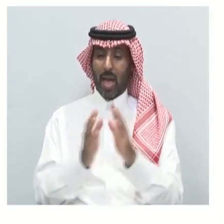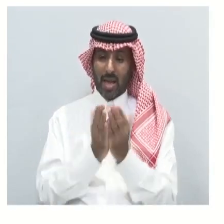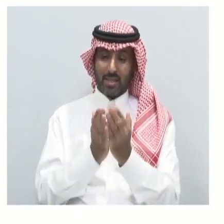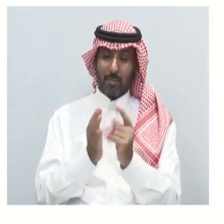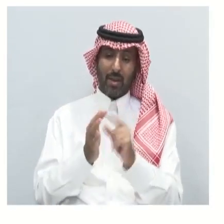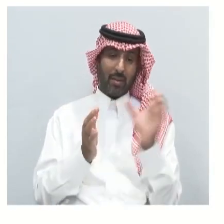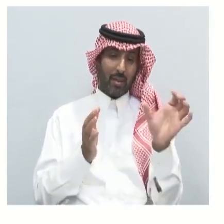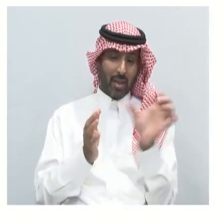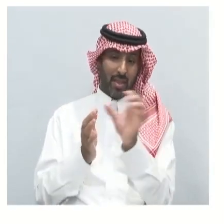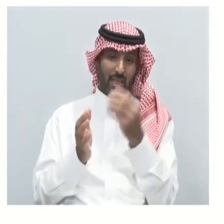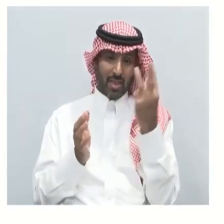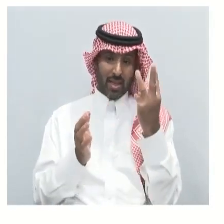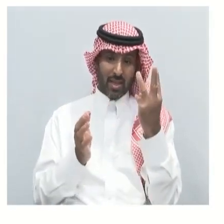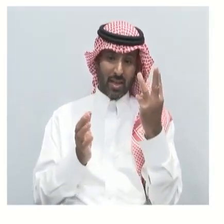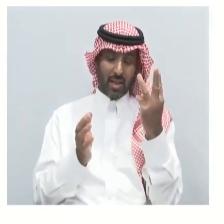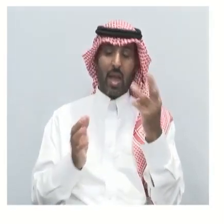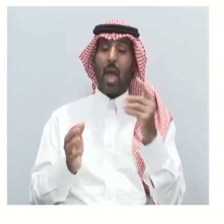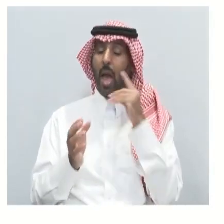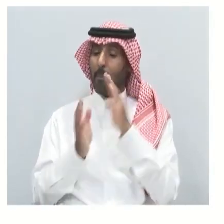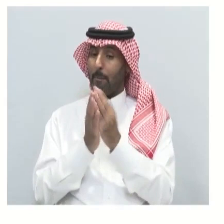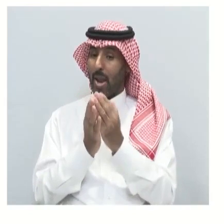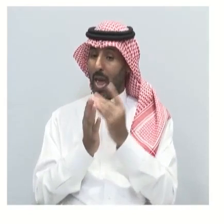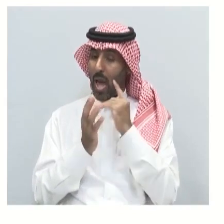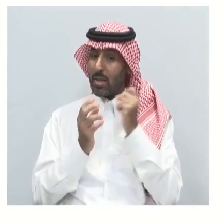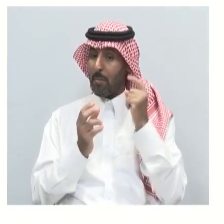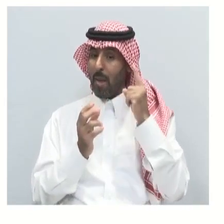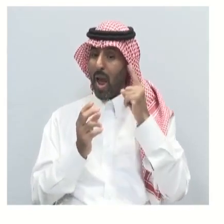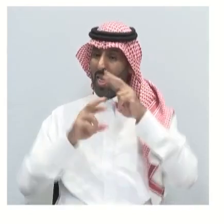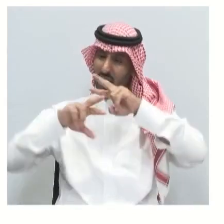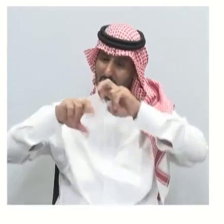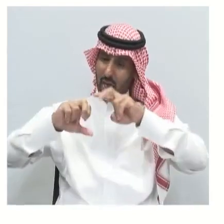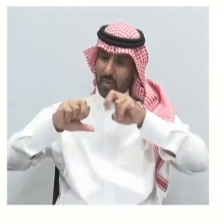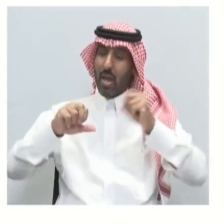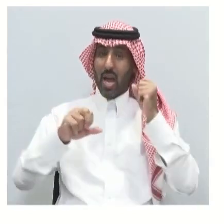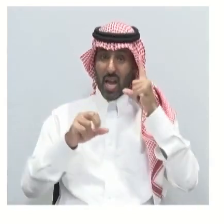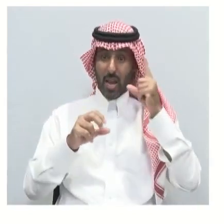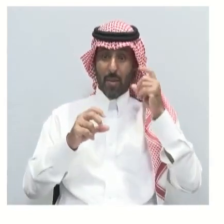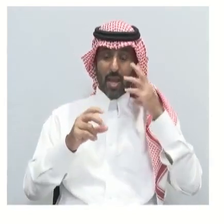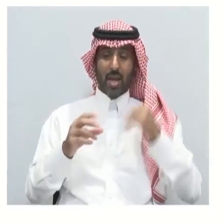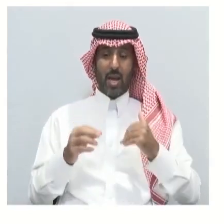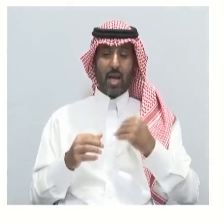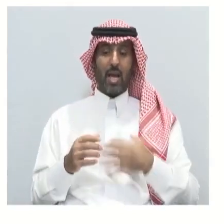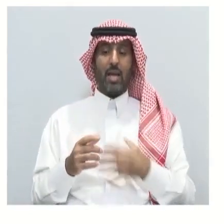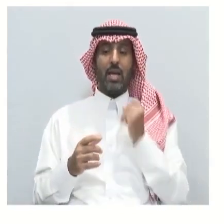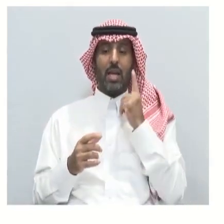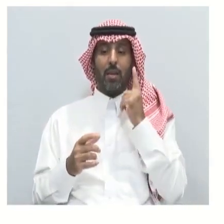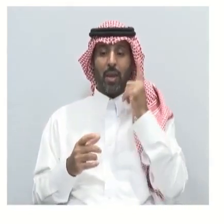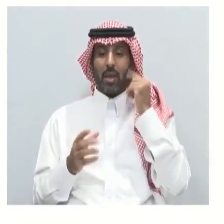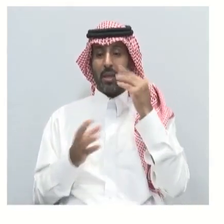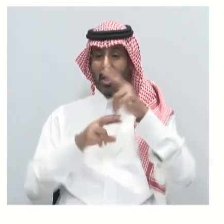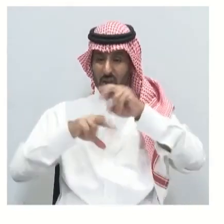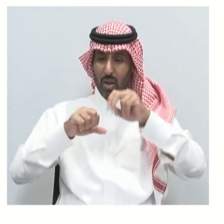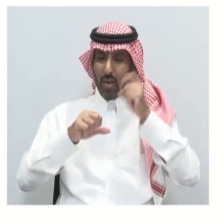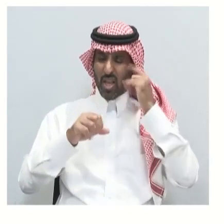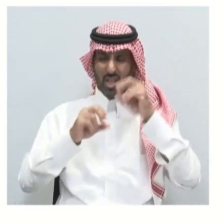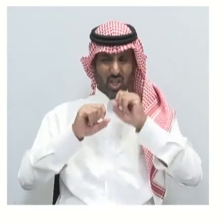ثلاث كلمات منهج بحث علمي حيث يعرف منهج البحث العلمي بانه الطريقه الذي يتبعه الباحث